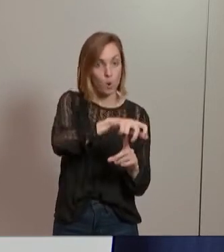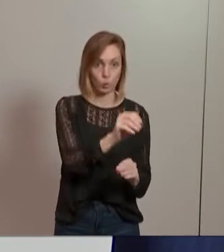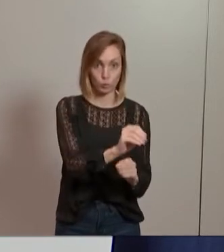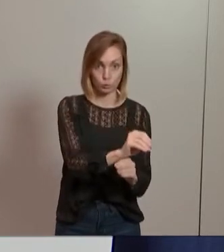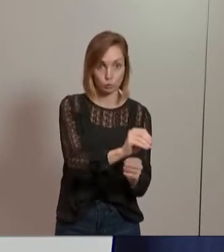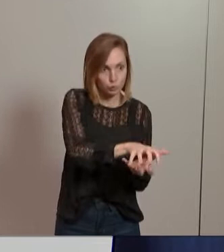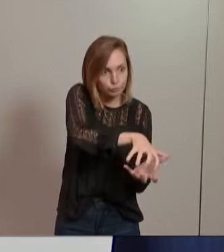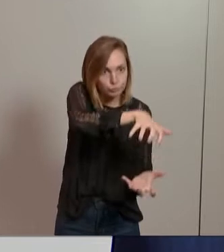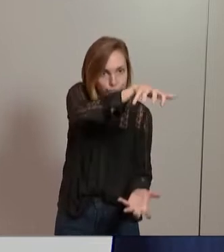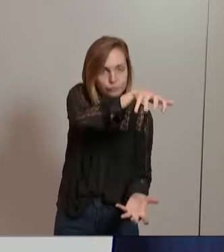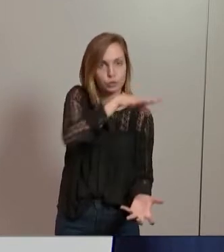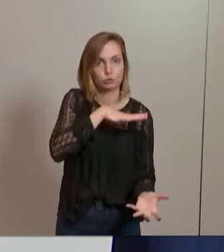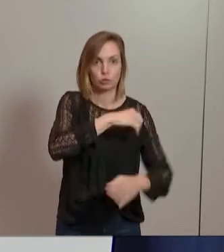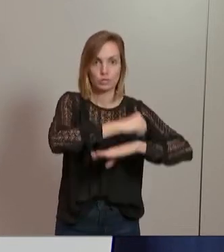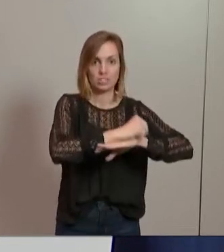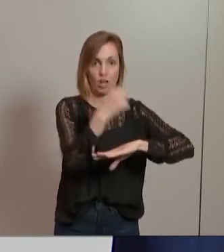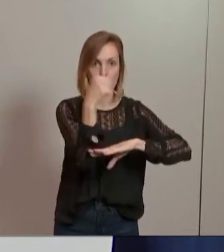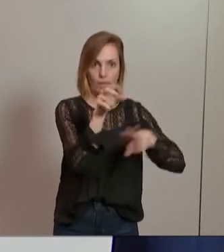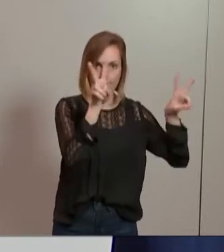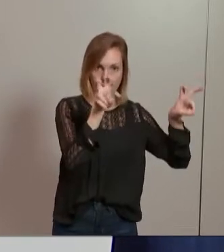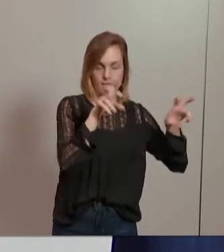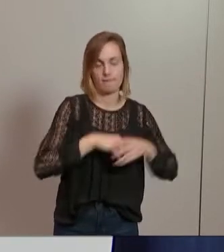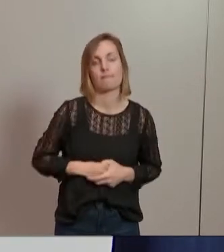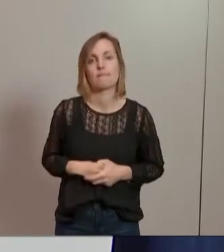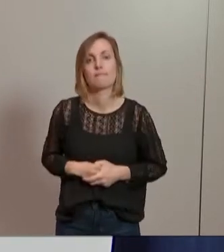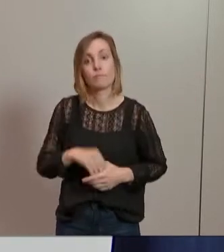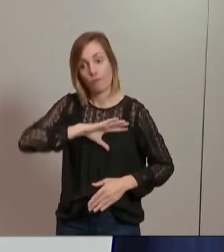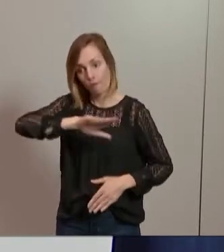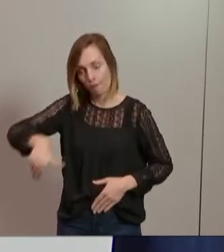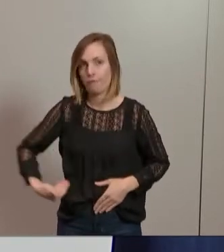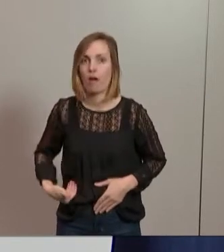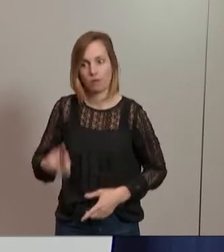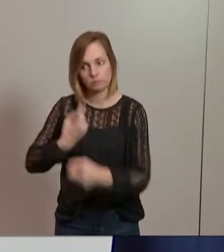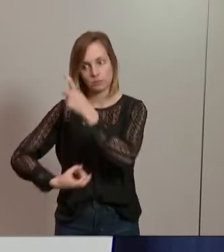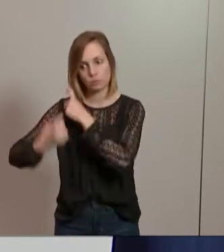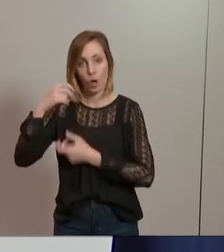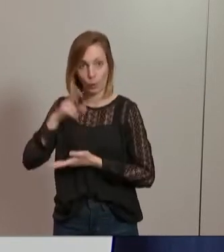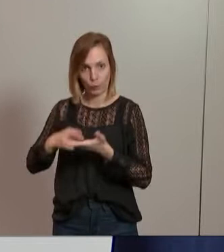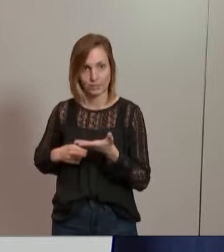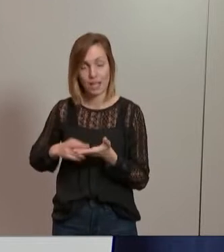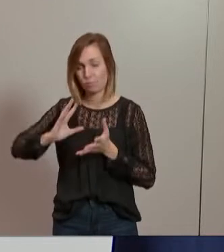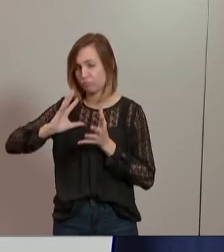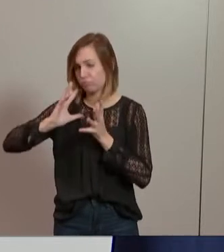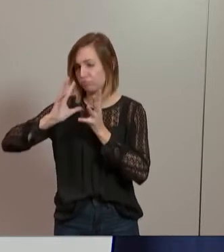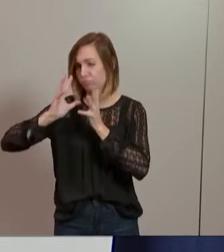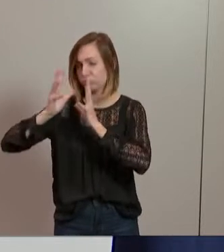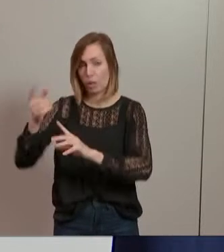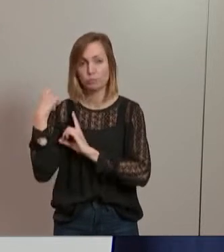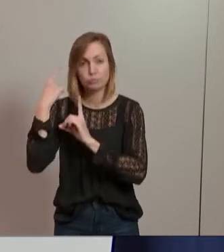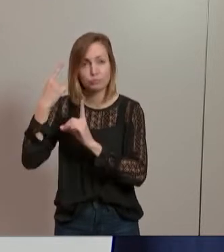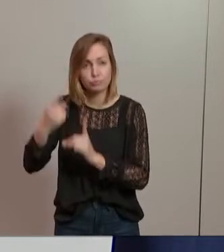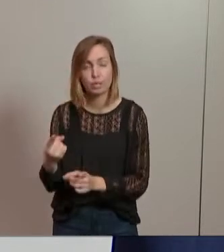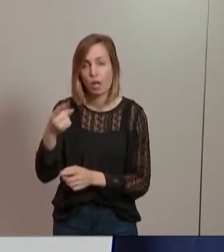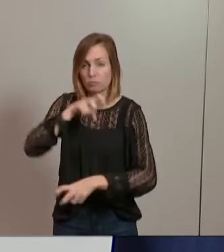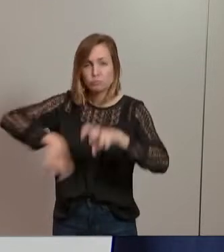mise en place d'un guichet unique. Enfin, et car il s'agit de l'histoire de notre ville, faite d'évolutions permanentes, de circulation, de mouvements